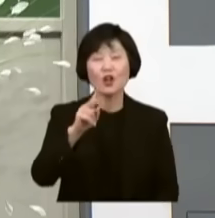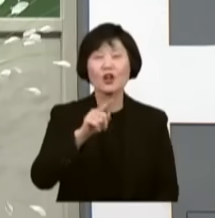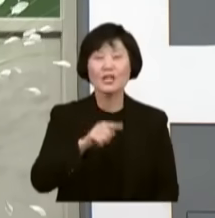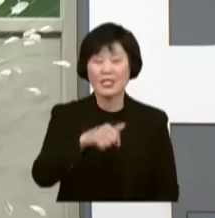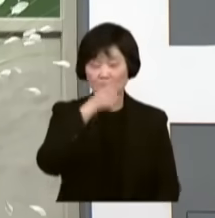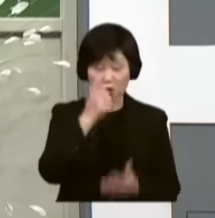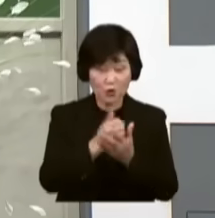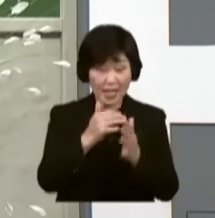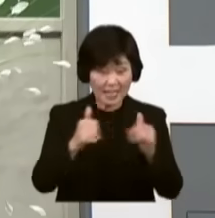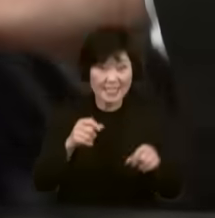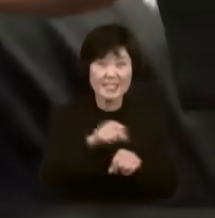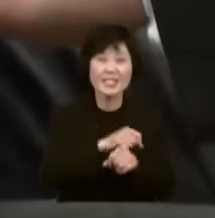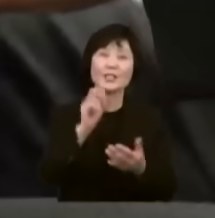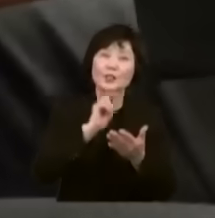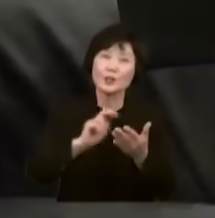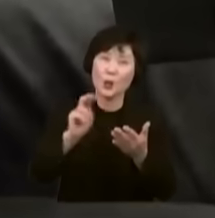네, 부탁합니다. 감사합니다.